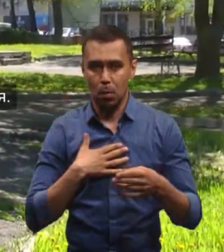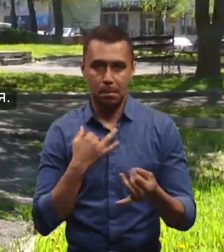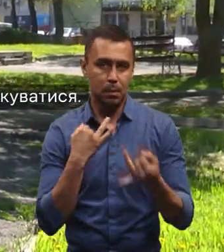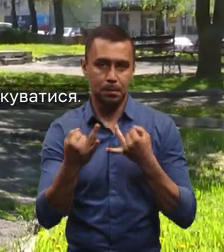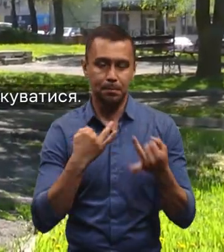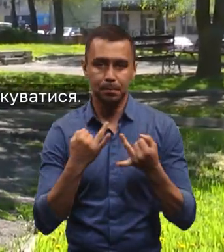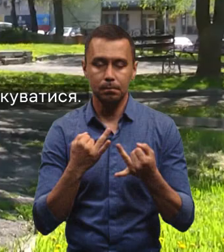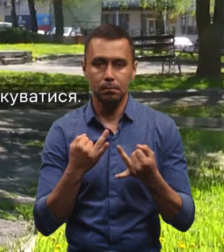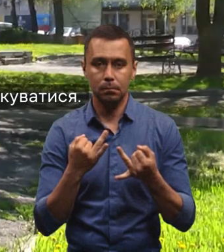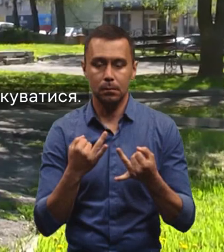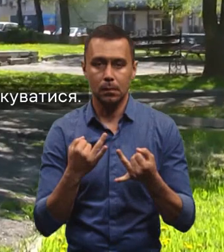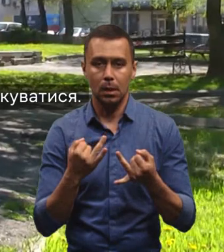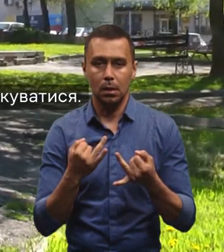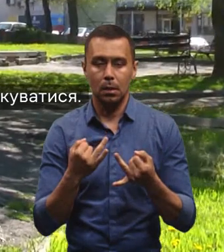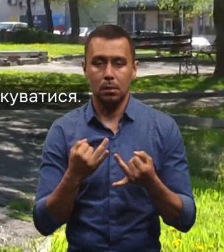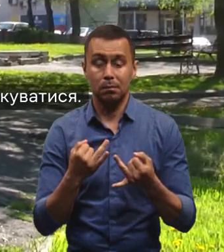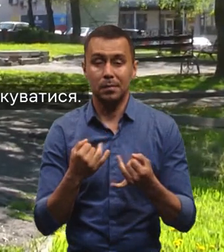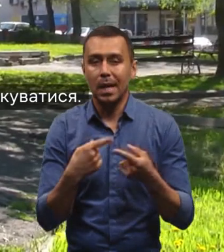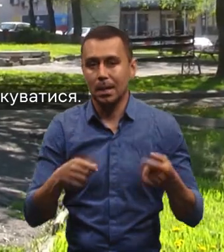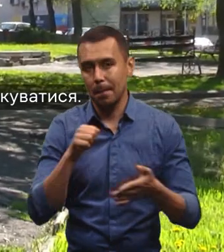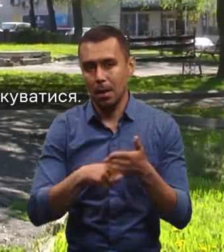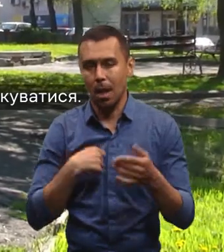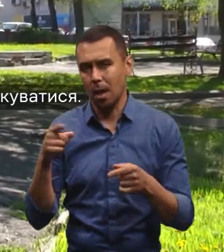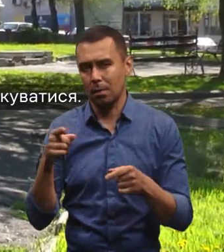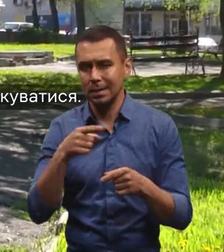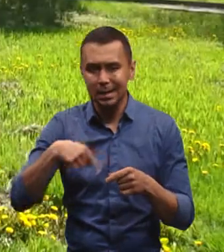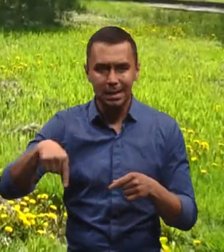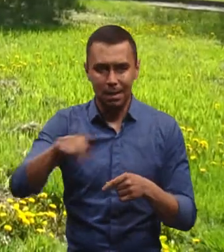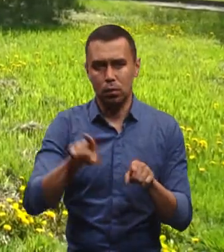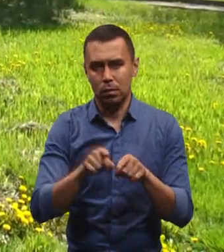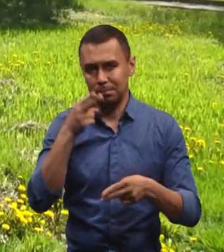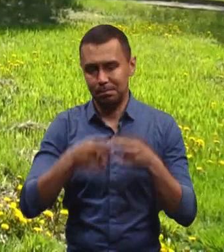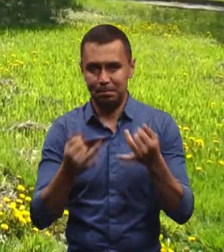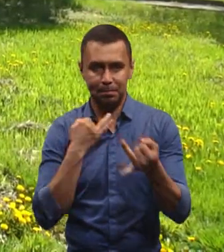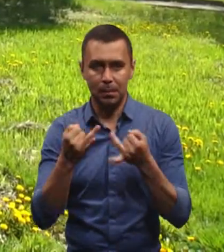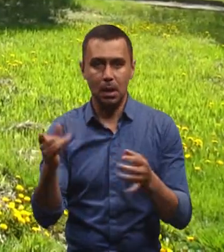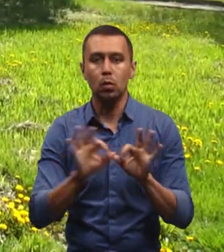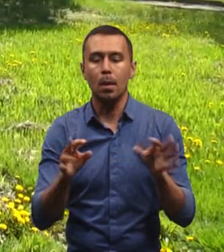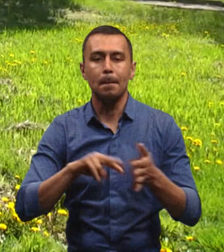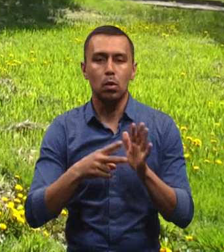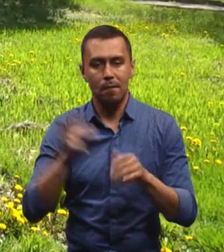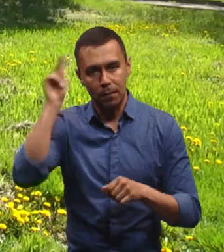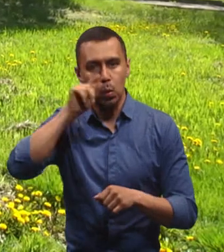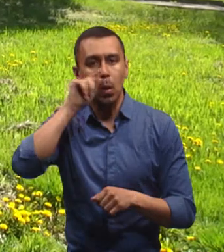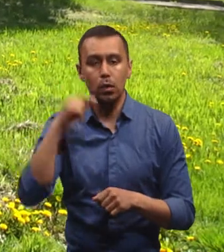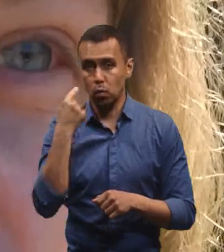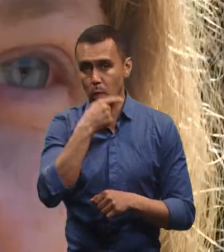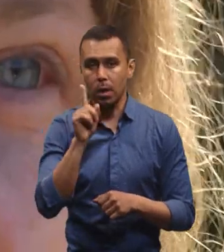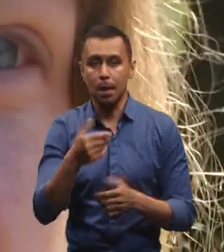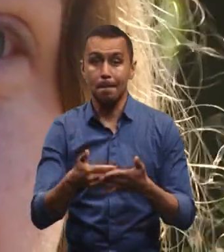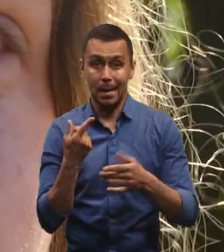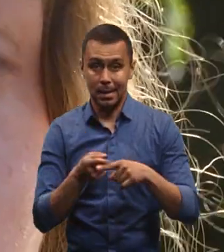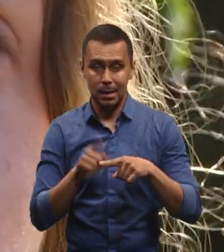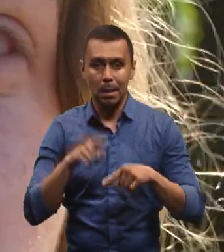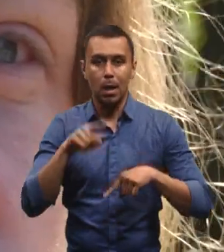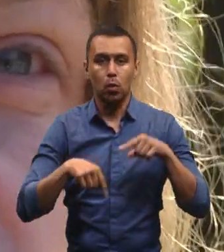спілкуватися. Тобто, ну і по деяким причинам навіть я з деякими перестала спілкуватися. Інна розповідає, планує вивчати українську, адже до цього